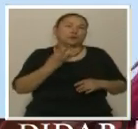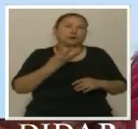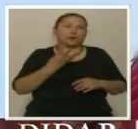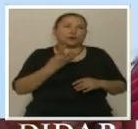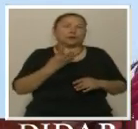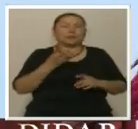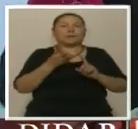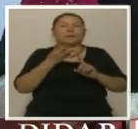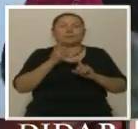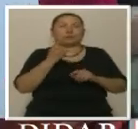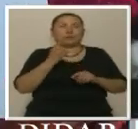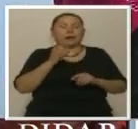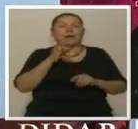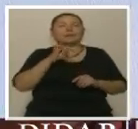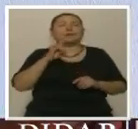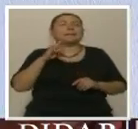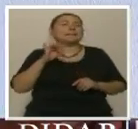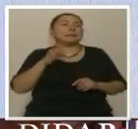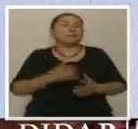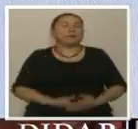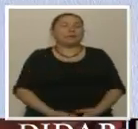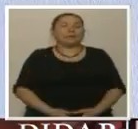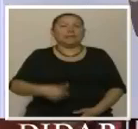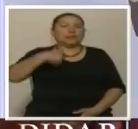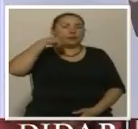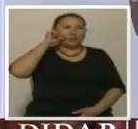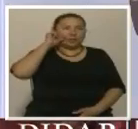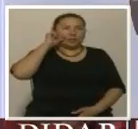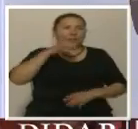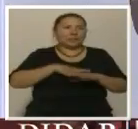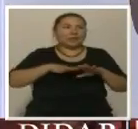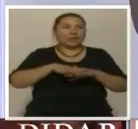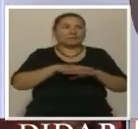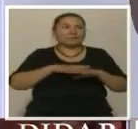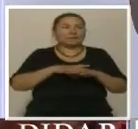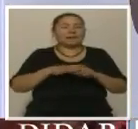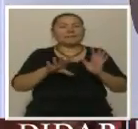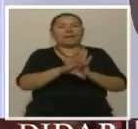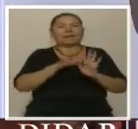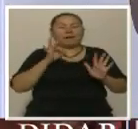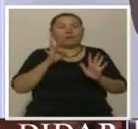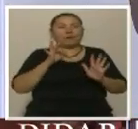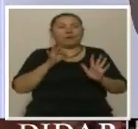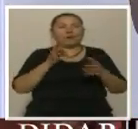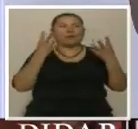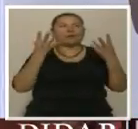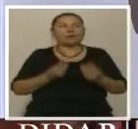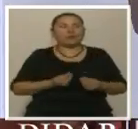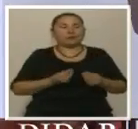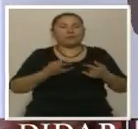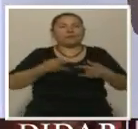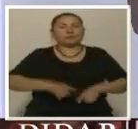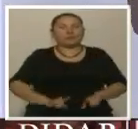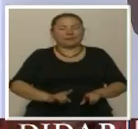дүниеге әкелгендердің бірі Айнұр Кесікова. Кеше еліміздегі ауқымды сайлау күнінде